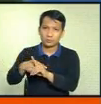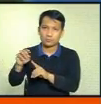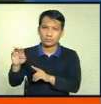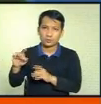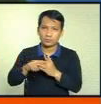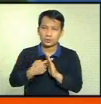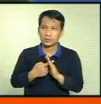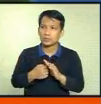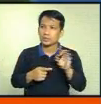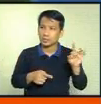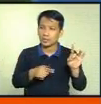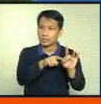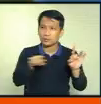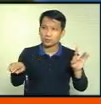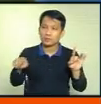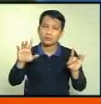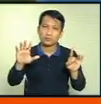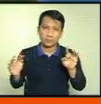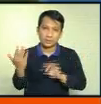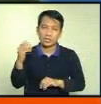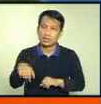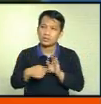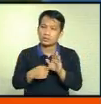Magsisimula ito tuwing alas 8 ng gabi hanggang alas 5